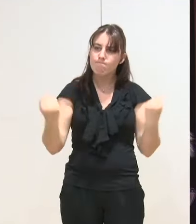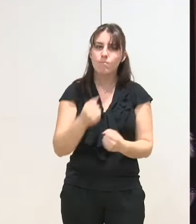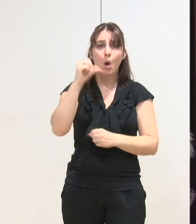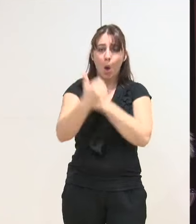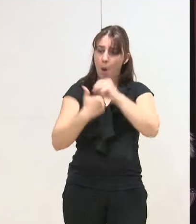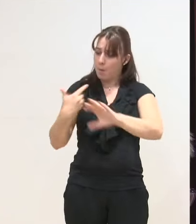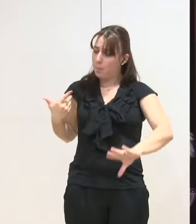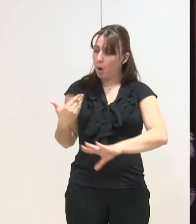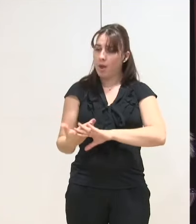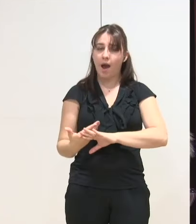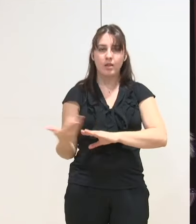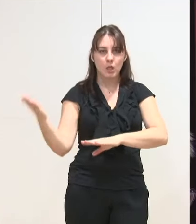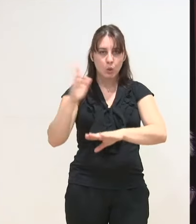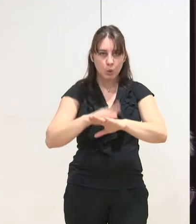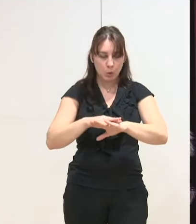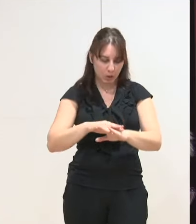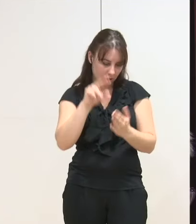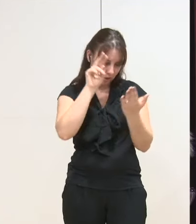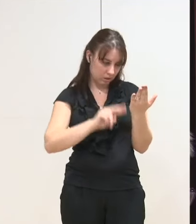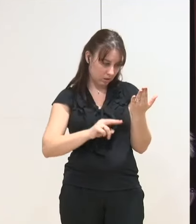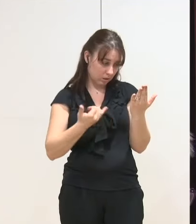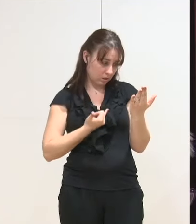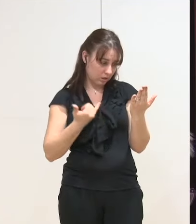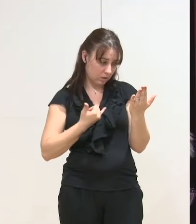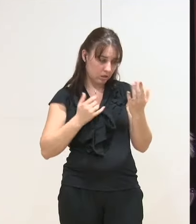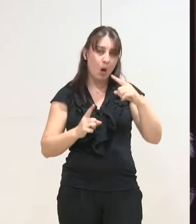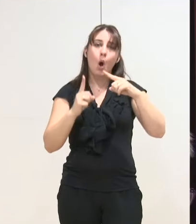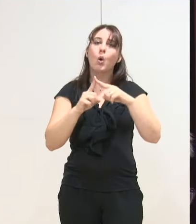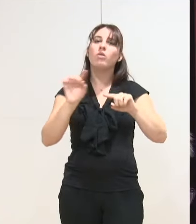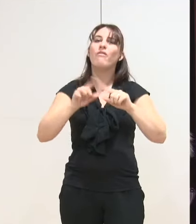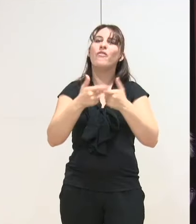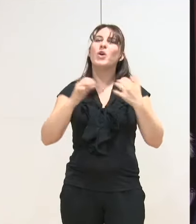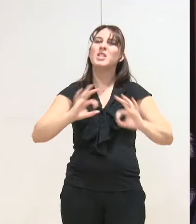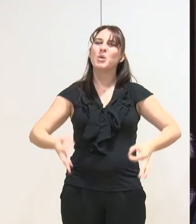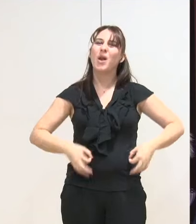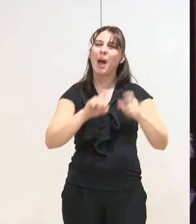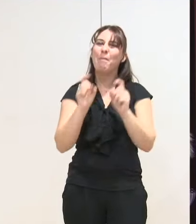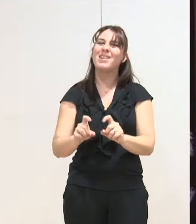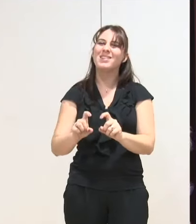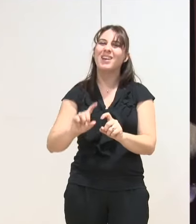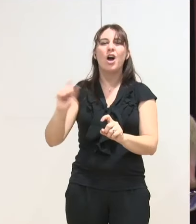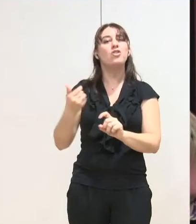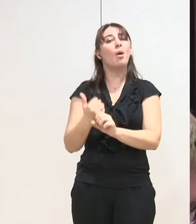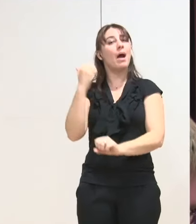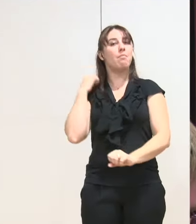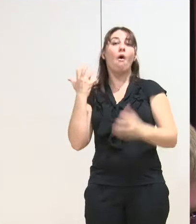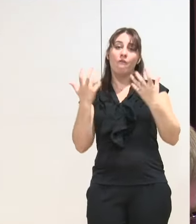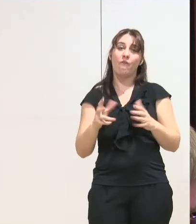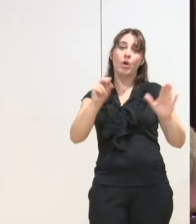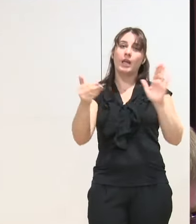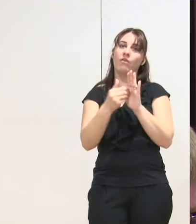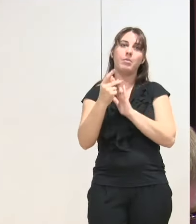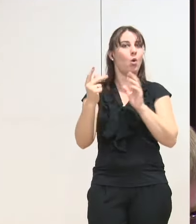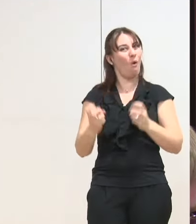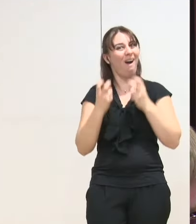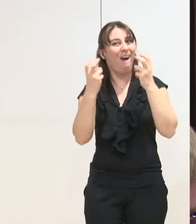année aura vu en revanche la baisse par exemple du compte fourniture scolaire là où nous avions prévu une augmentation de 80000 €